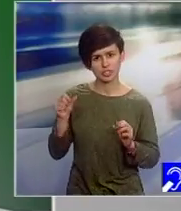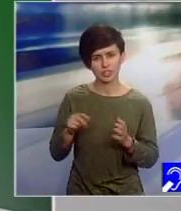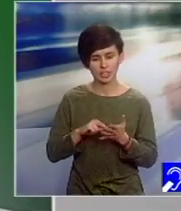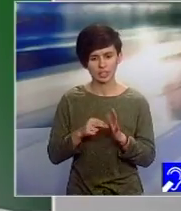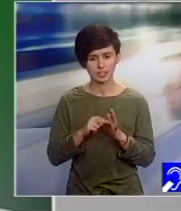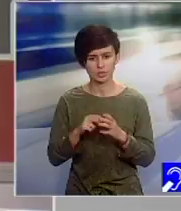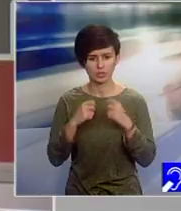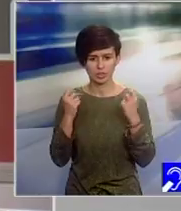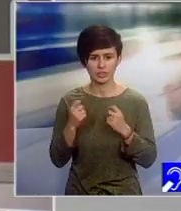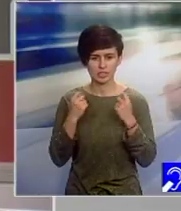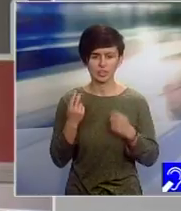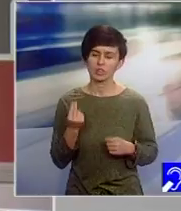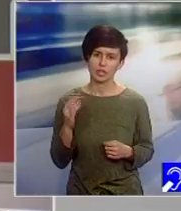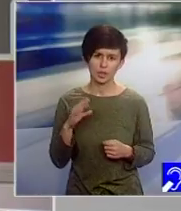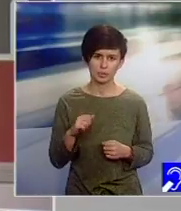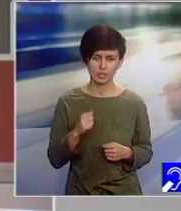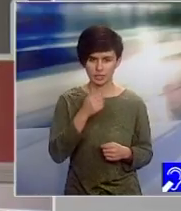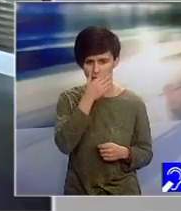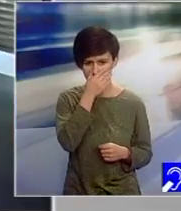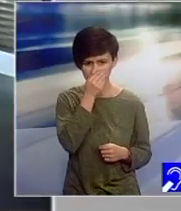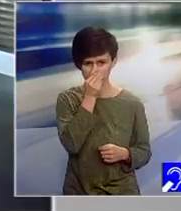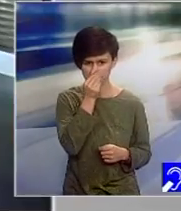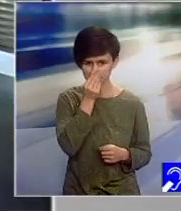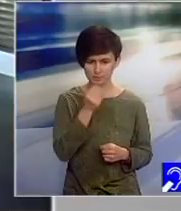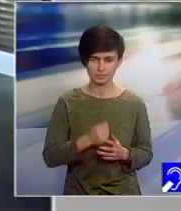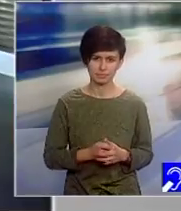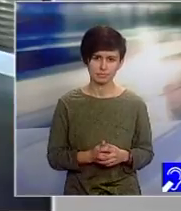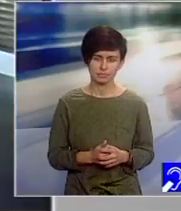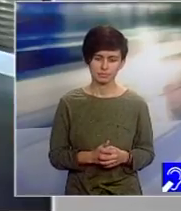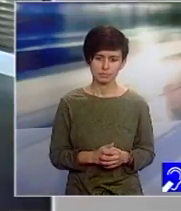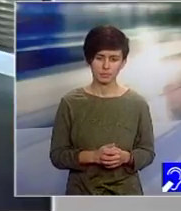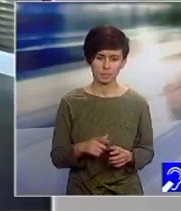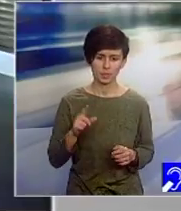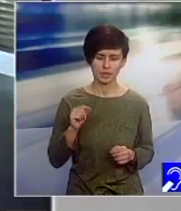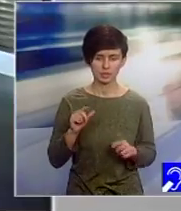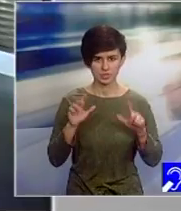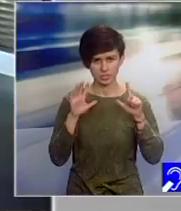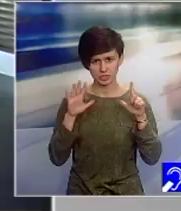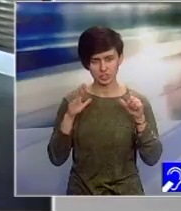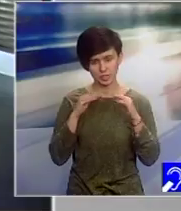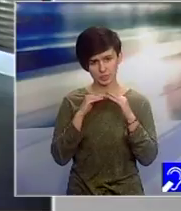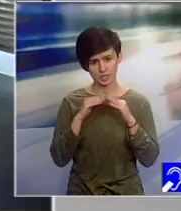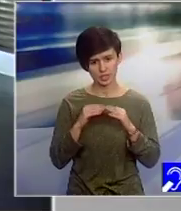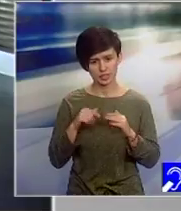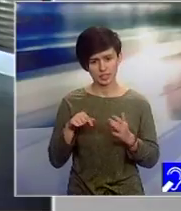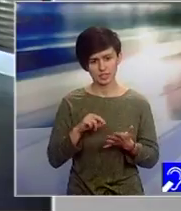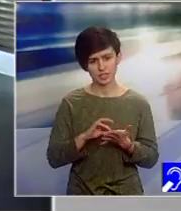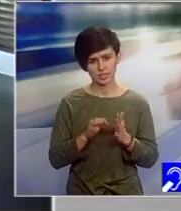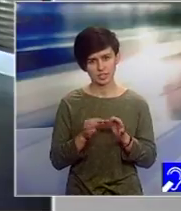bine ați venit! Bună seara, bine v-am găsit! Vă mulțumesc pentru invitație! 27-a ediție, asta înseamnă...